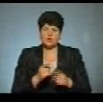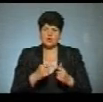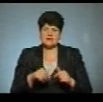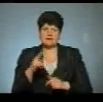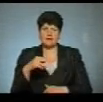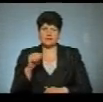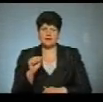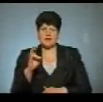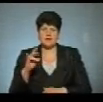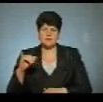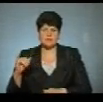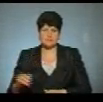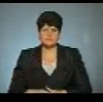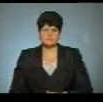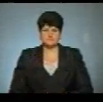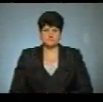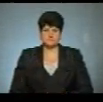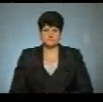Данії.